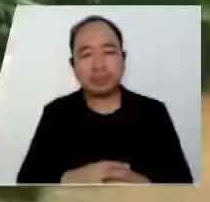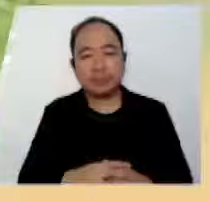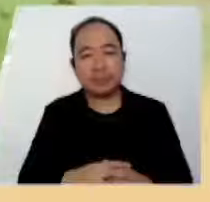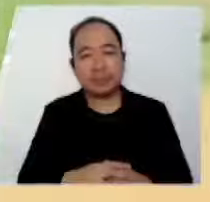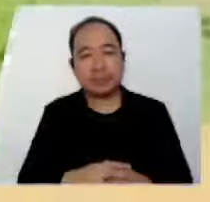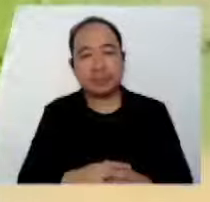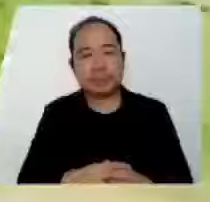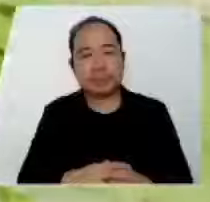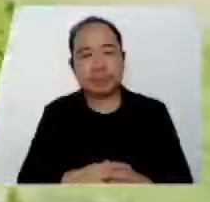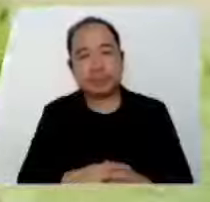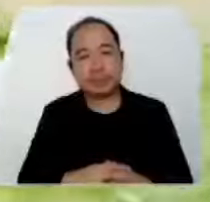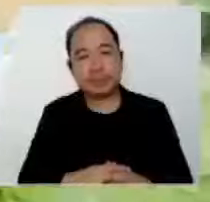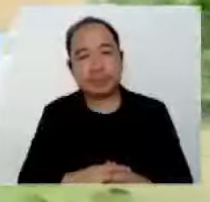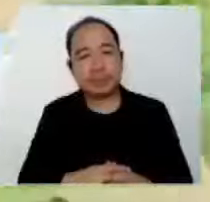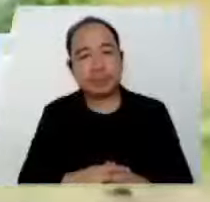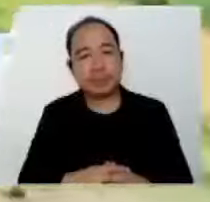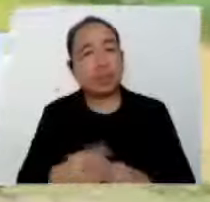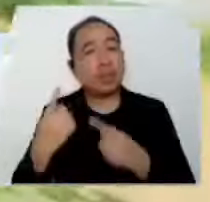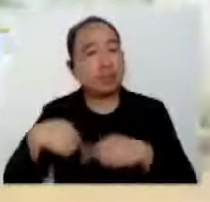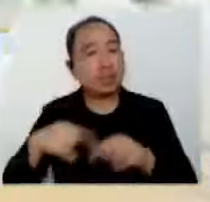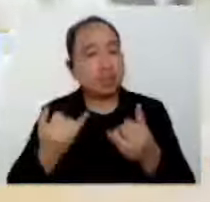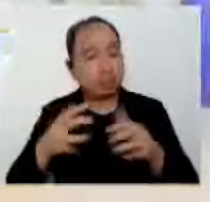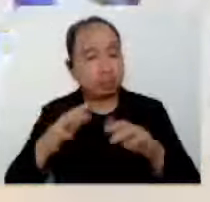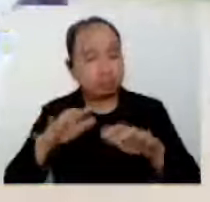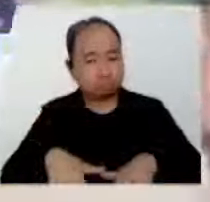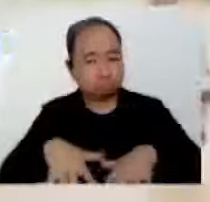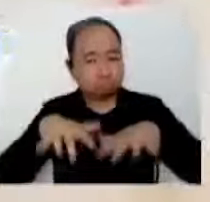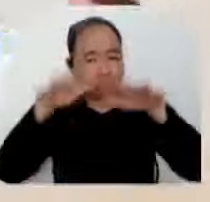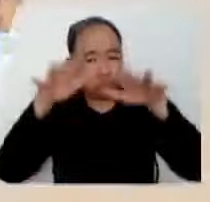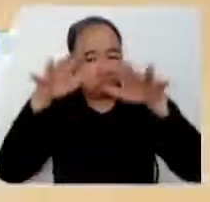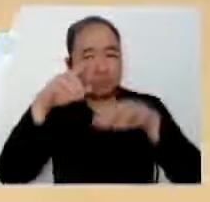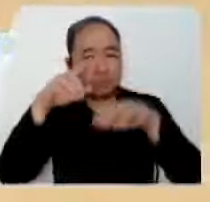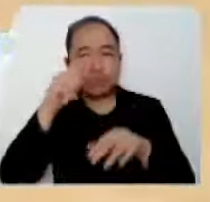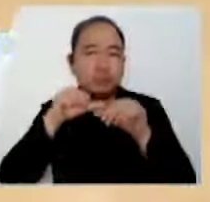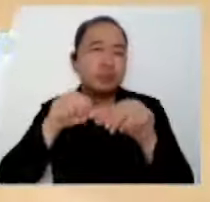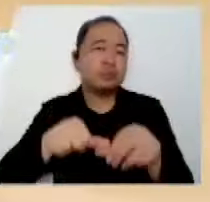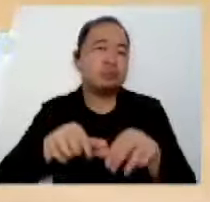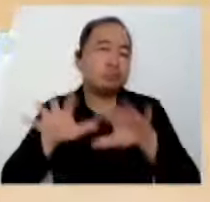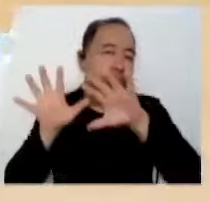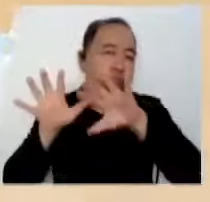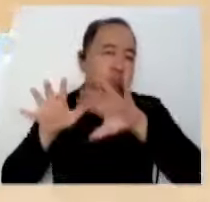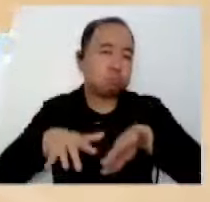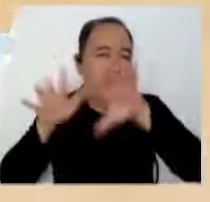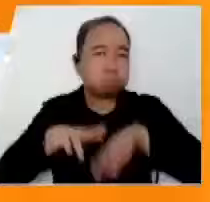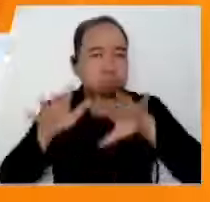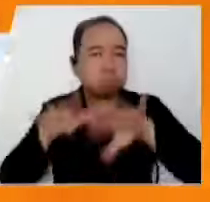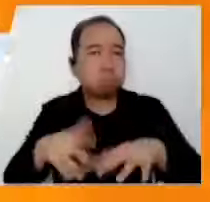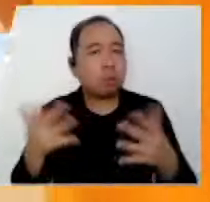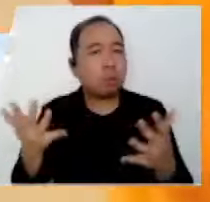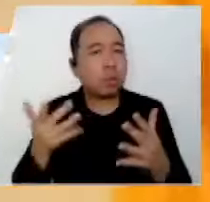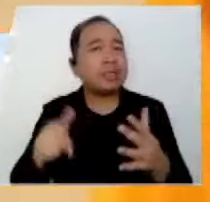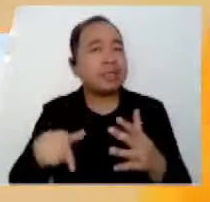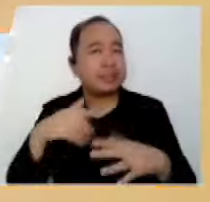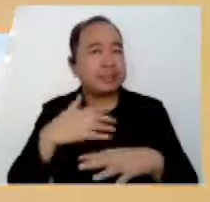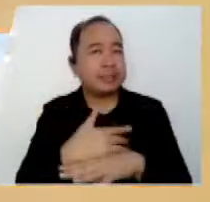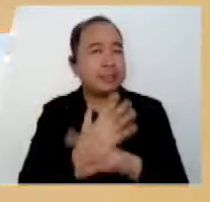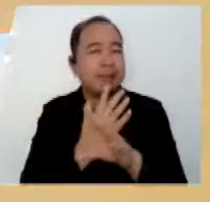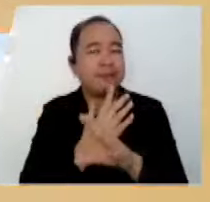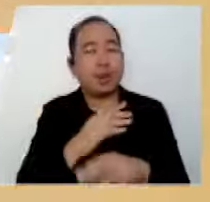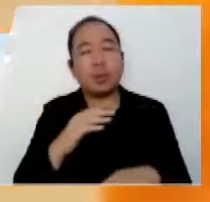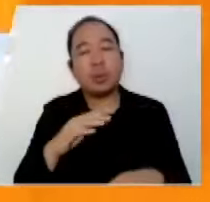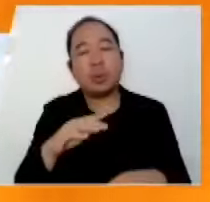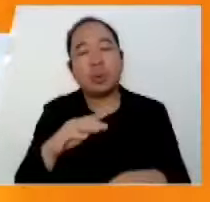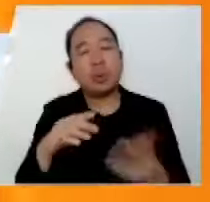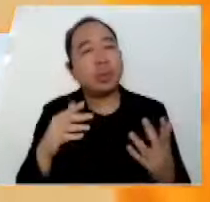Sa gitna ng tumataas na baha dahil sa walang tigil na pag-ulan sa Barangay Mipangi sa Nabunturan, Davao de